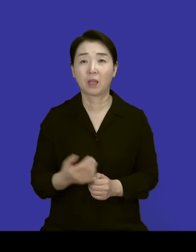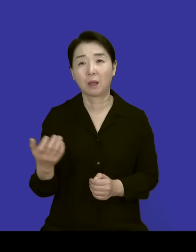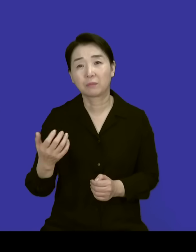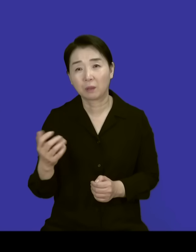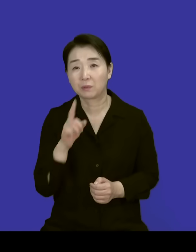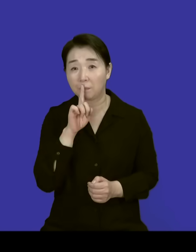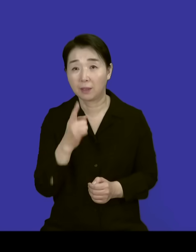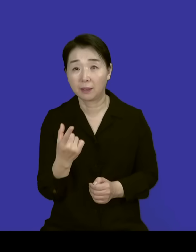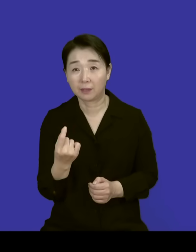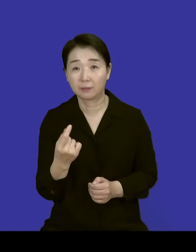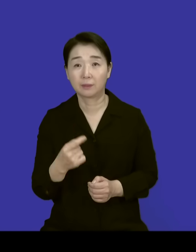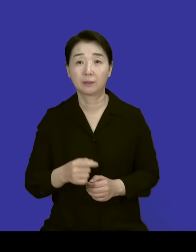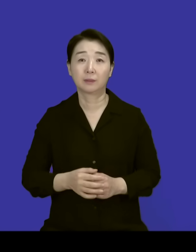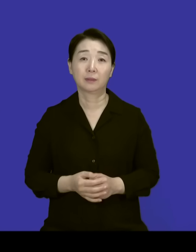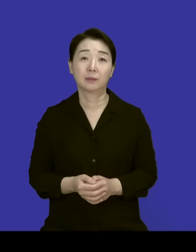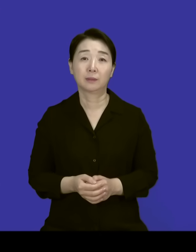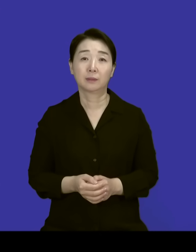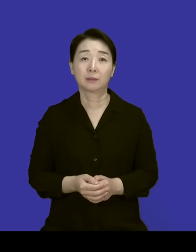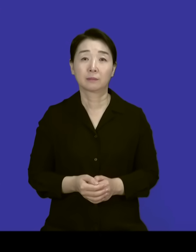아프다. 근데